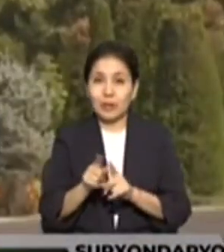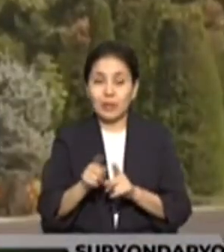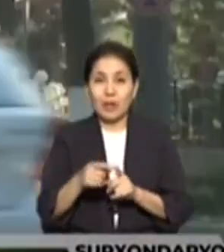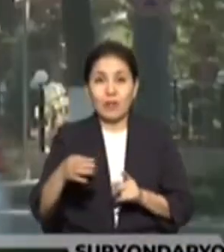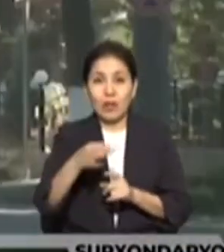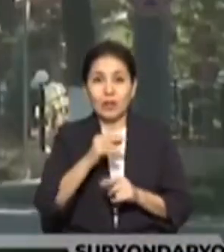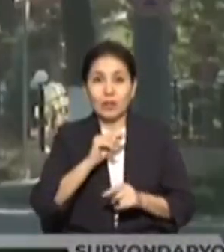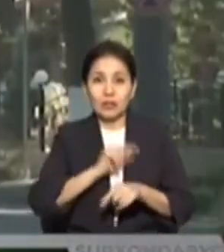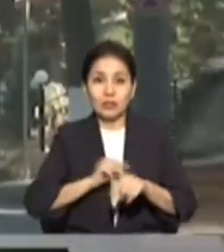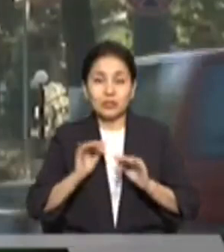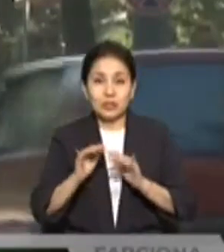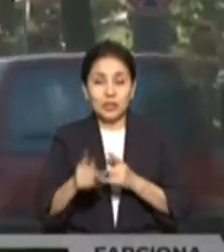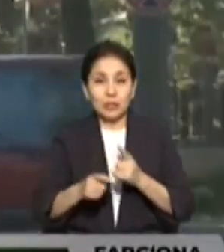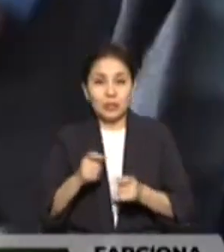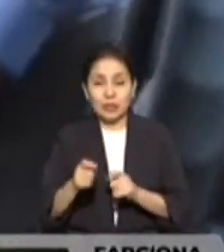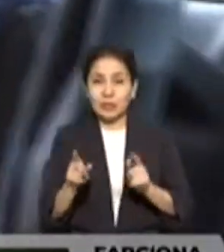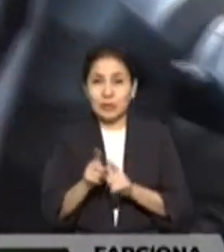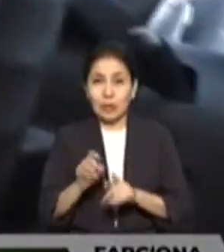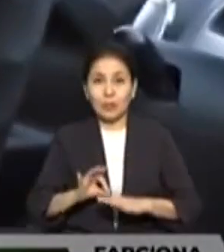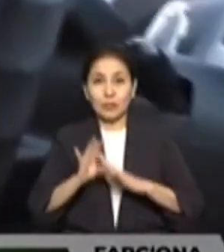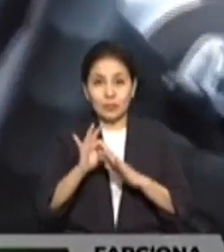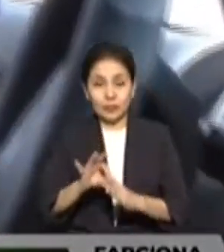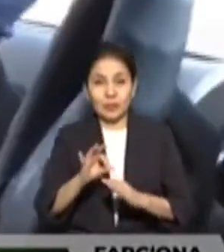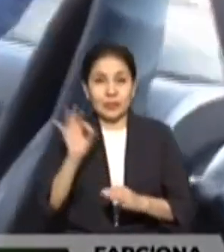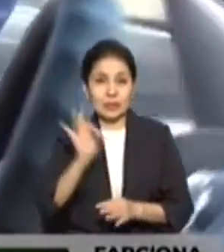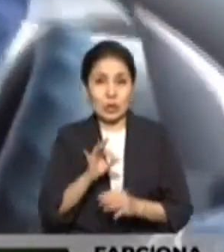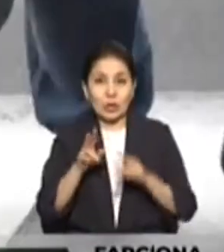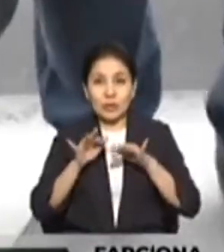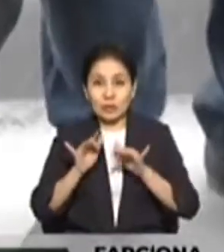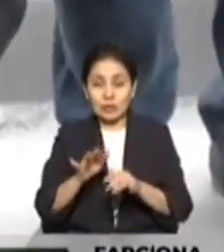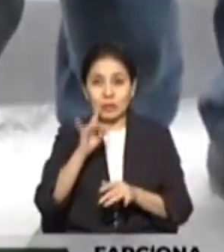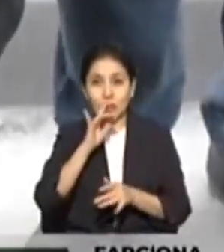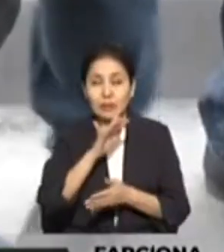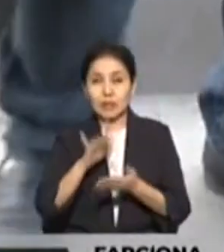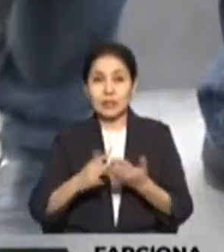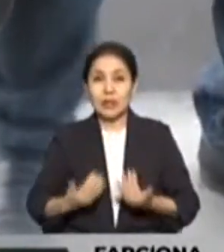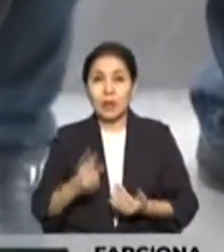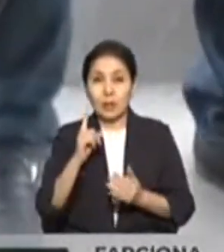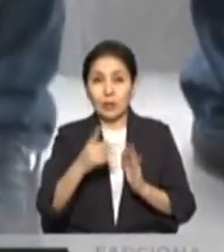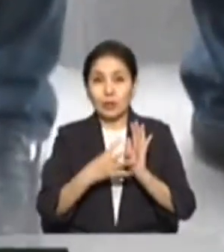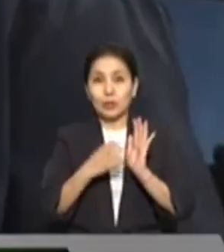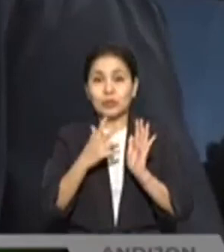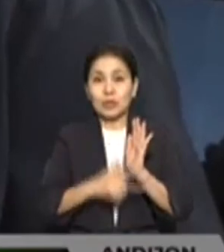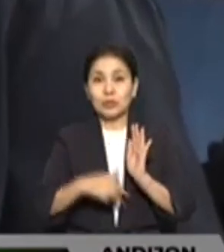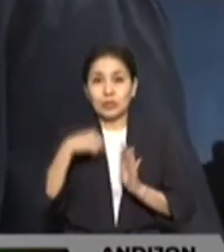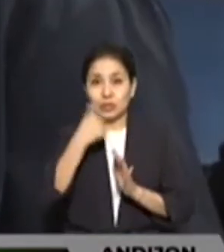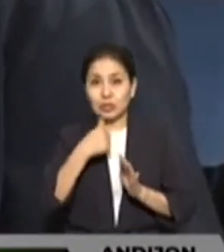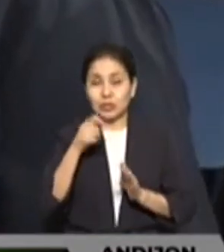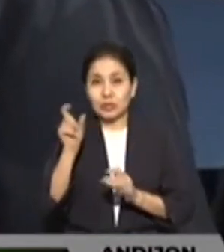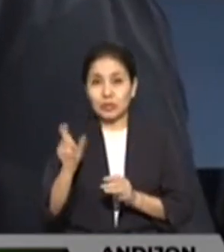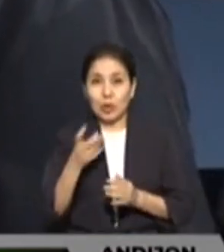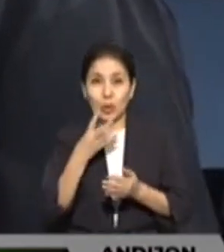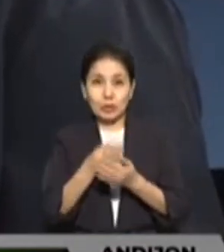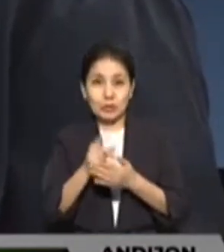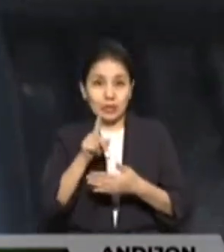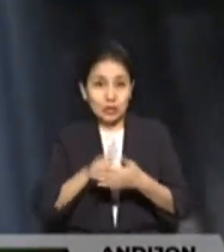viloyat ichki ishlar boshqarmasi xodimlari hamkorligida o'tkazilgan tezkor tadbirda Samarqand shahrida yashovchi 1980-yilda tug'ilgan shaxs